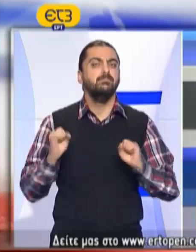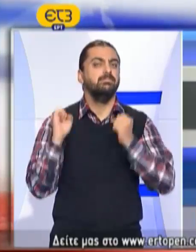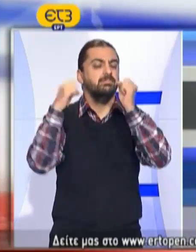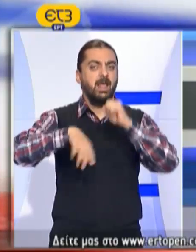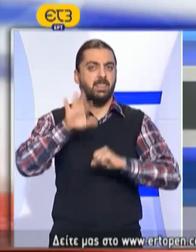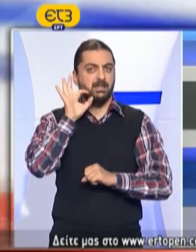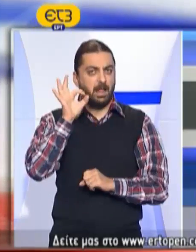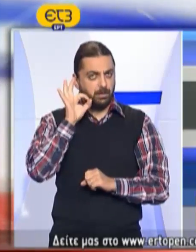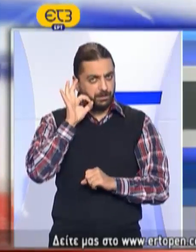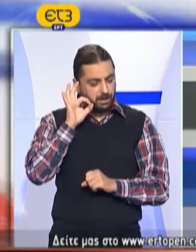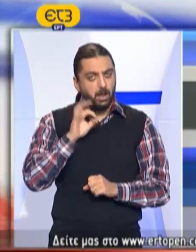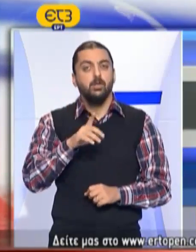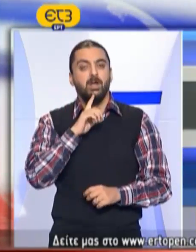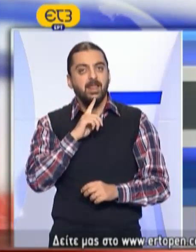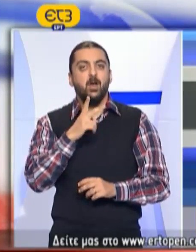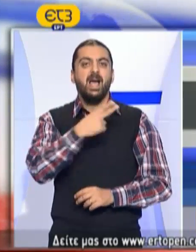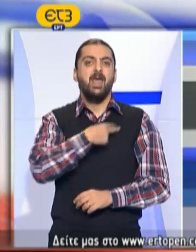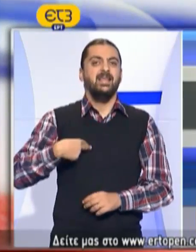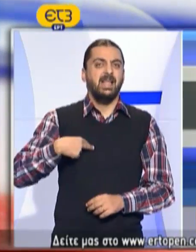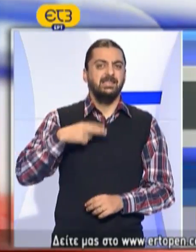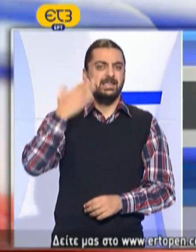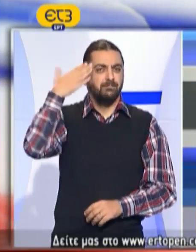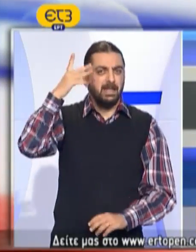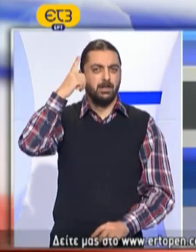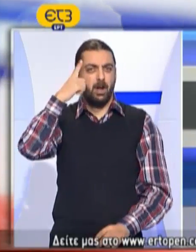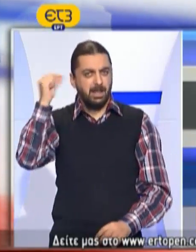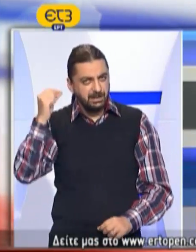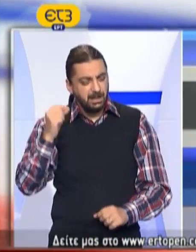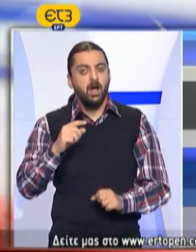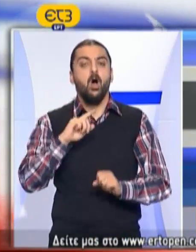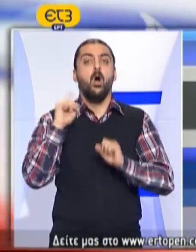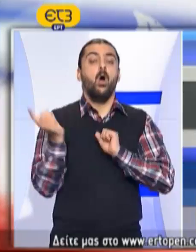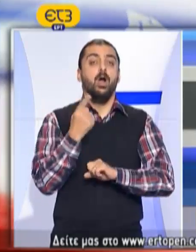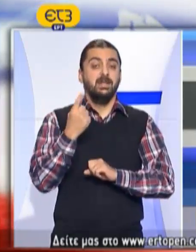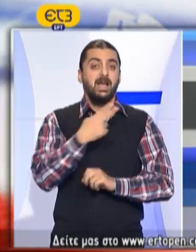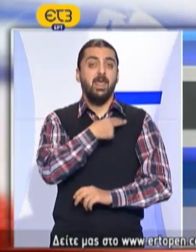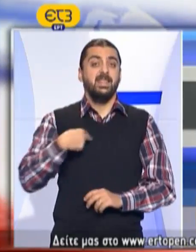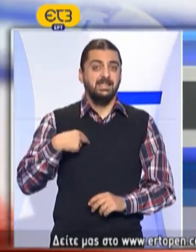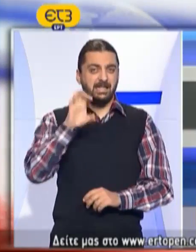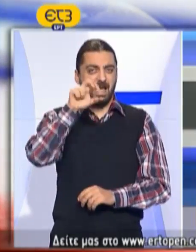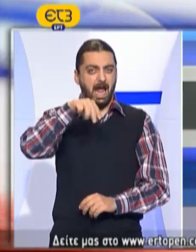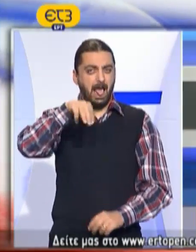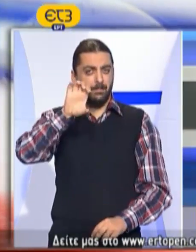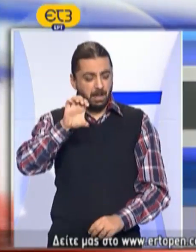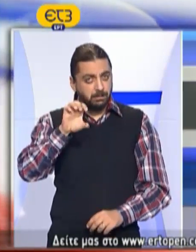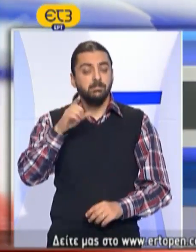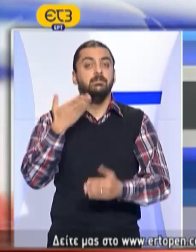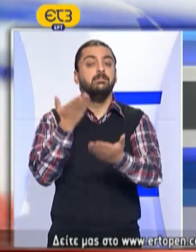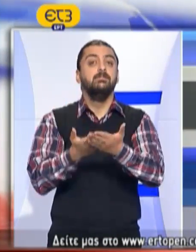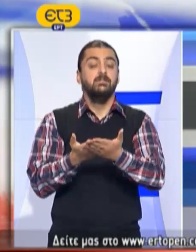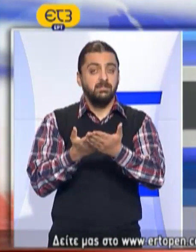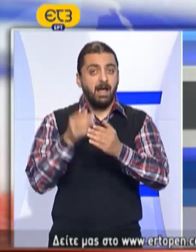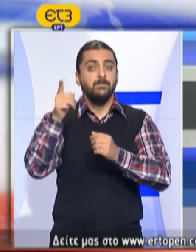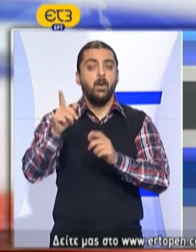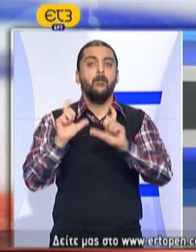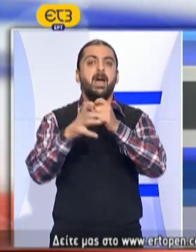επικρατεί και στην μέση εκπαίδευση. Με συγκέντρωση διαμαρτυρίας, οι εκπαιδευτικοί των ΕΛΜΕ Θεσσαλονίκη ζητούν τη ματέωση της σημερινής συνεδρίασης του